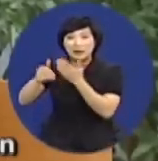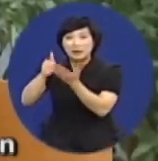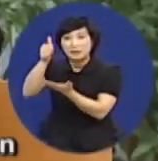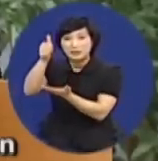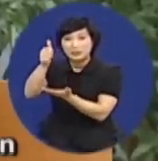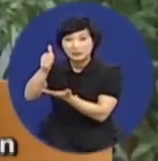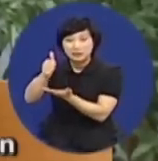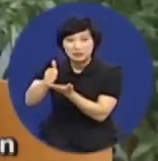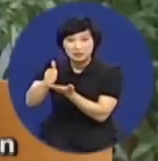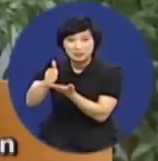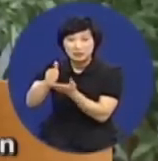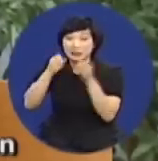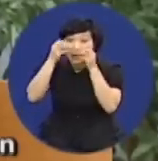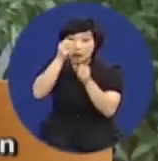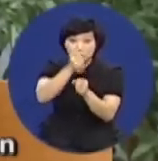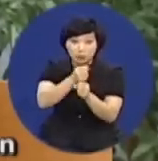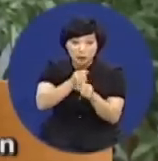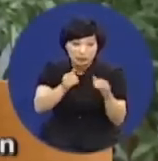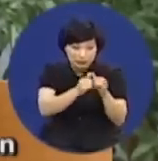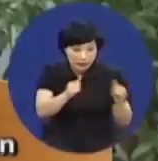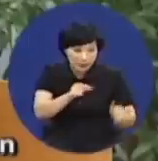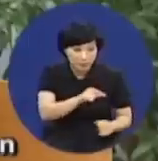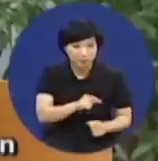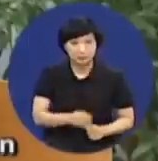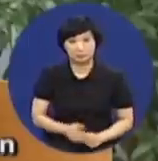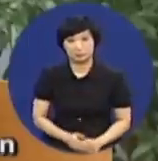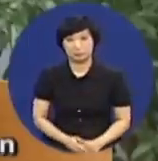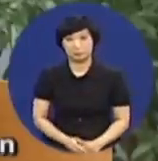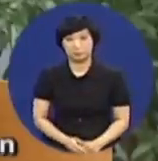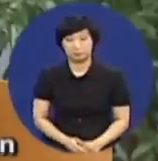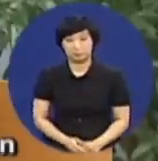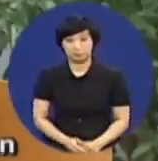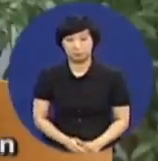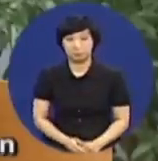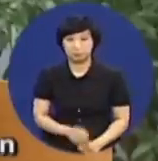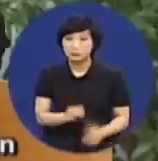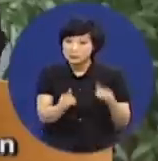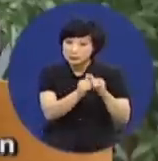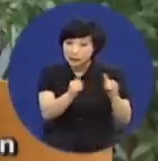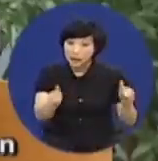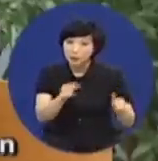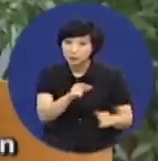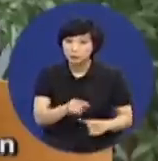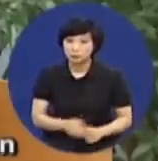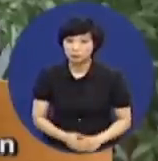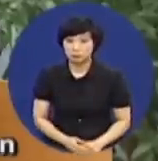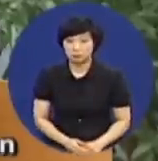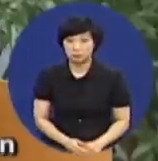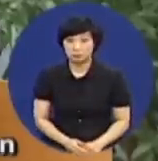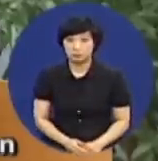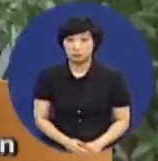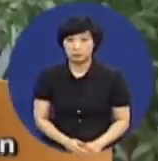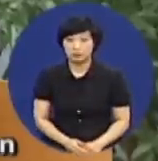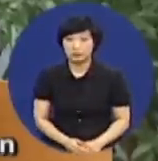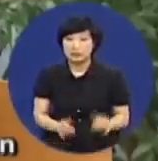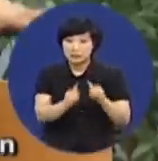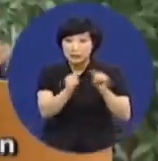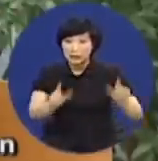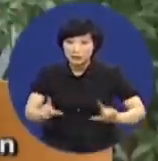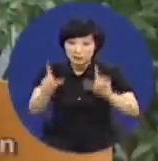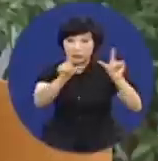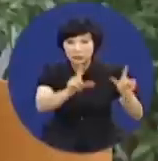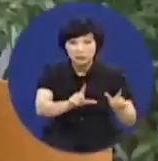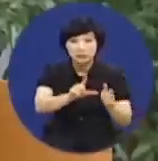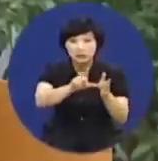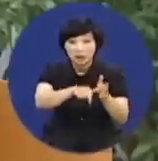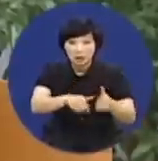神様がご自分で創造された人間である非常物、人間は生き